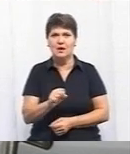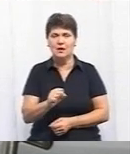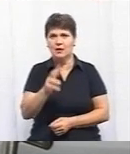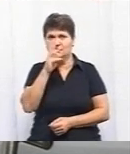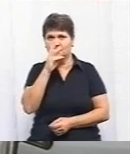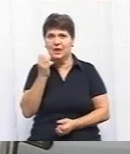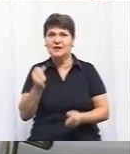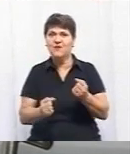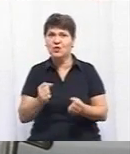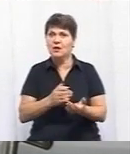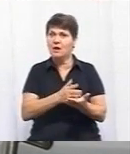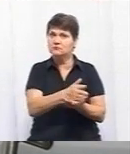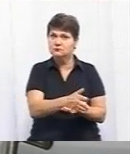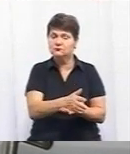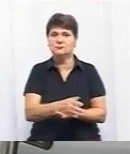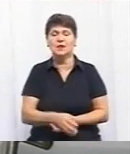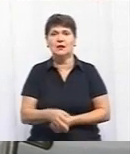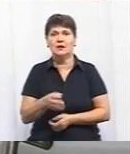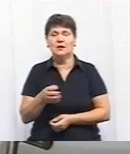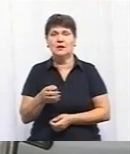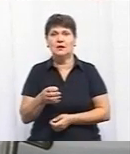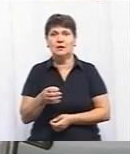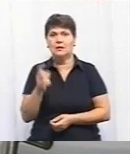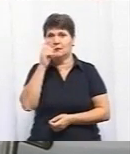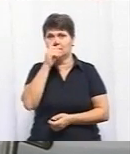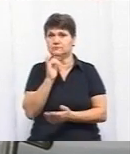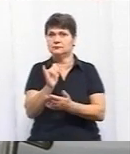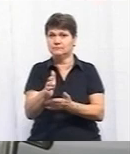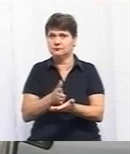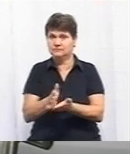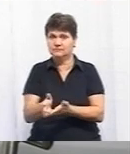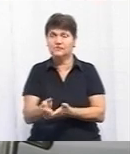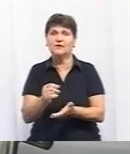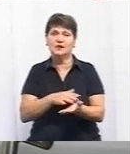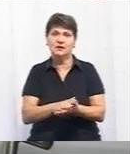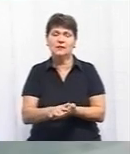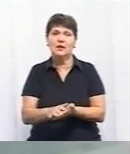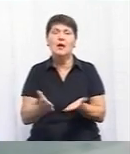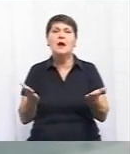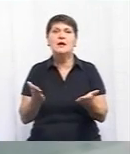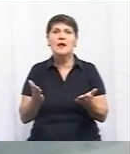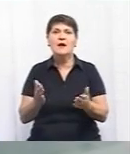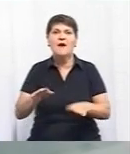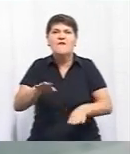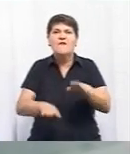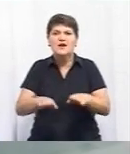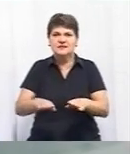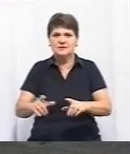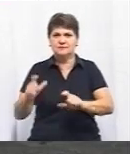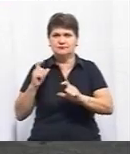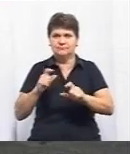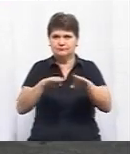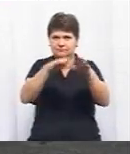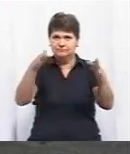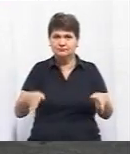зарплату водія, на там паливо ми витрачаємо. А через яка це завантаженість цього трициклу? Взагалі,